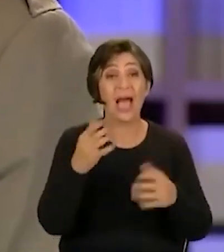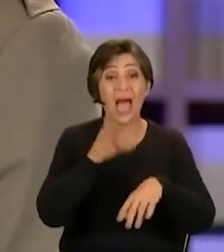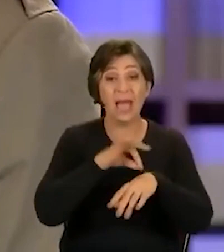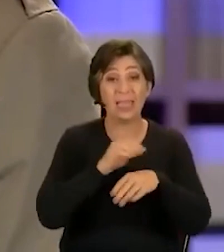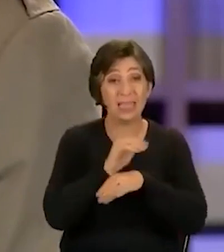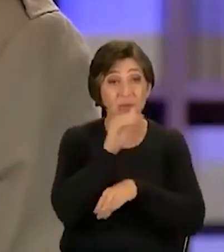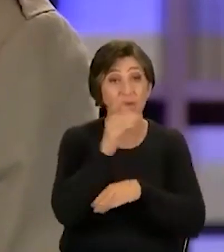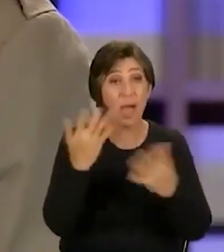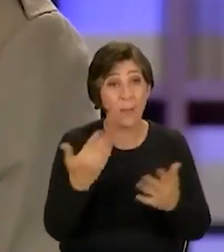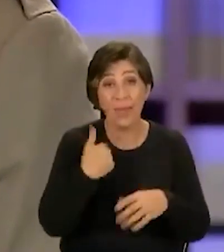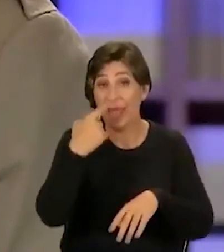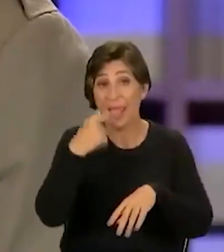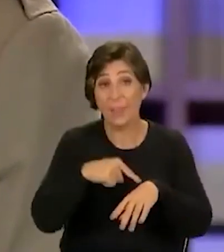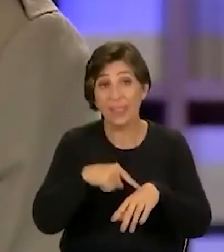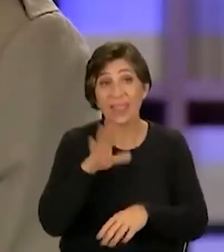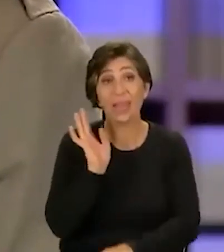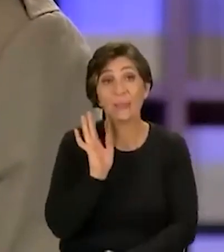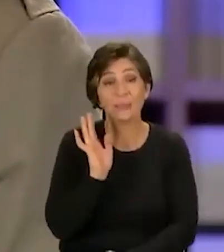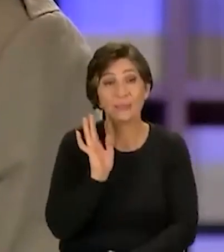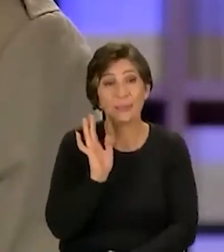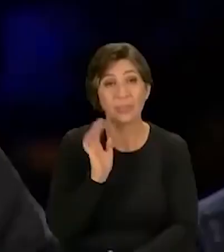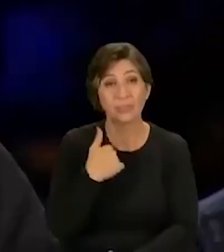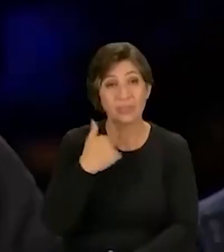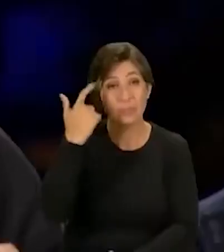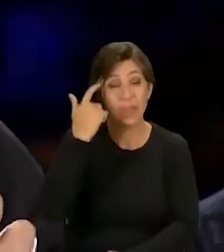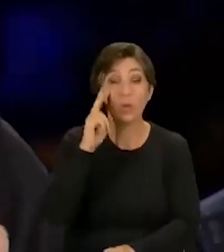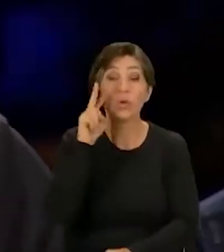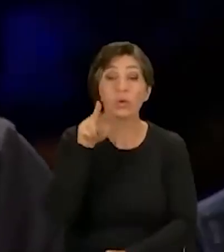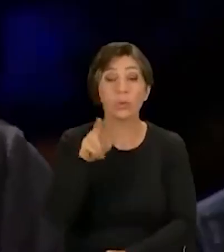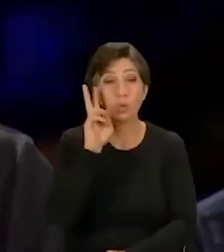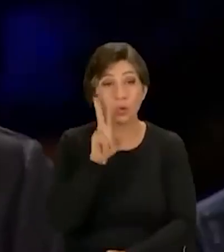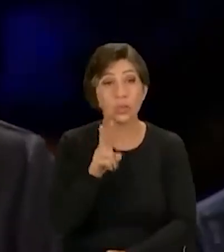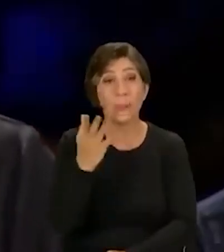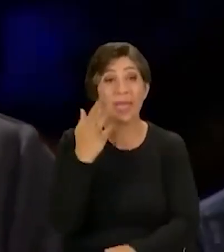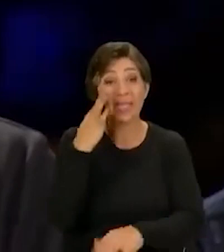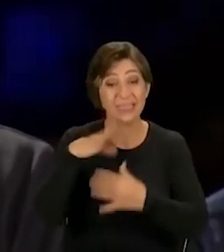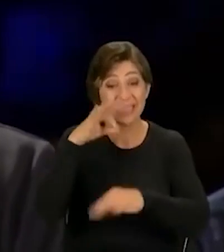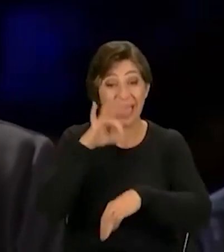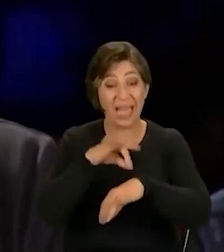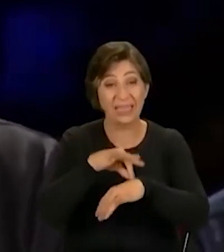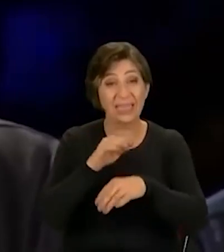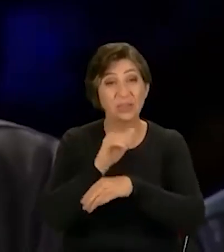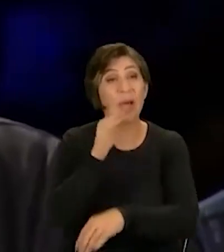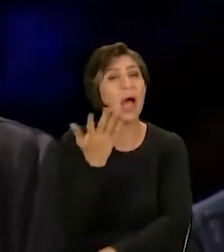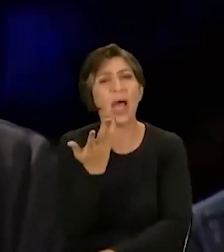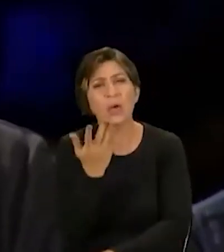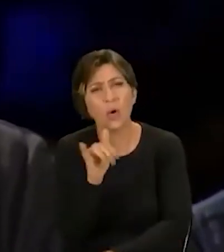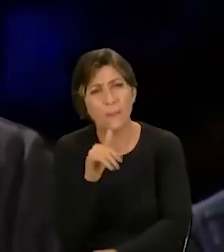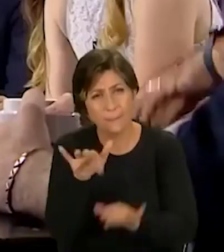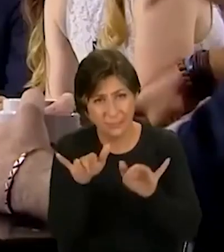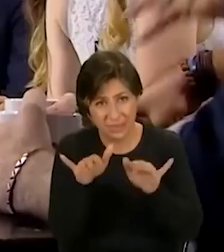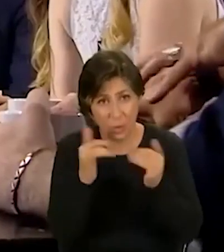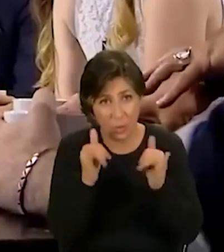anı yaşıyor mu çocuklar, ben emin değilim. Biz beyin görüntülemede de bunu görüyoruz. Fakat insanın anı yaşamasının kedinin hangi parkta oyunları, yürümesinden bir farkı